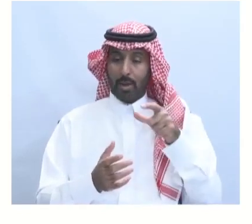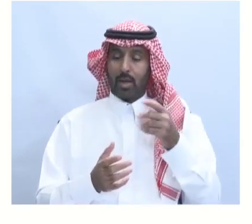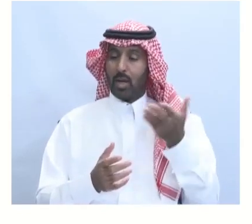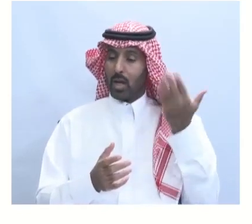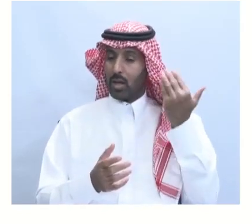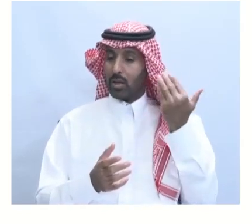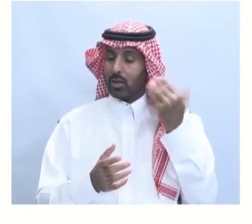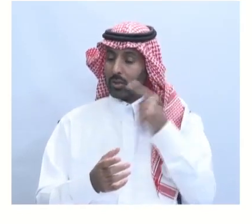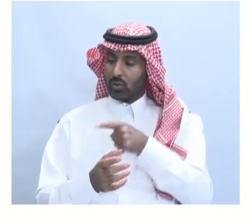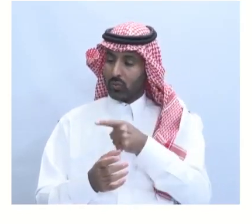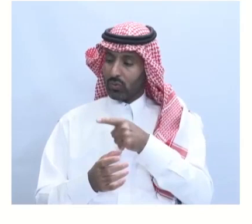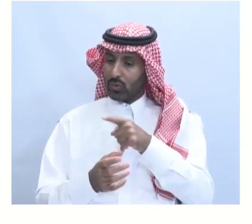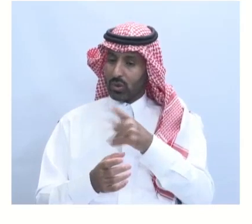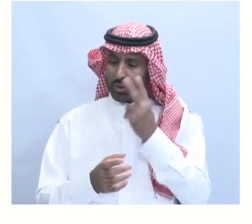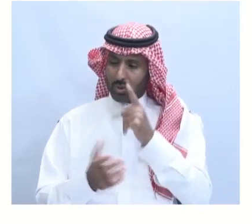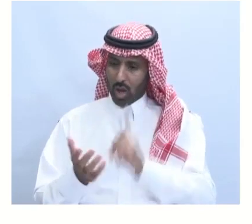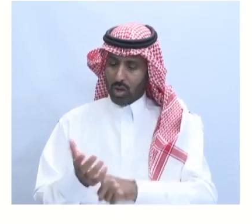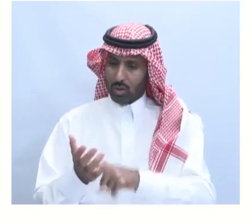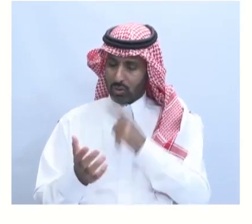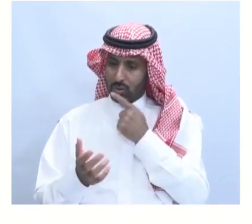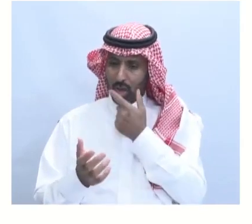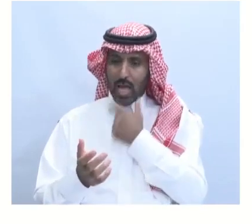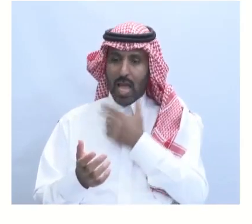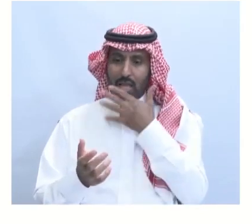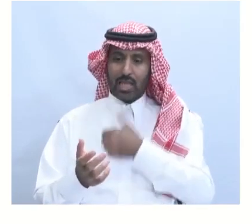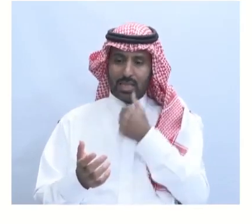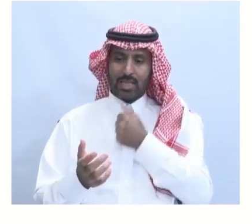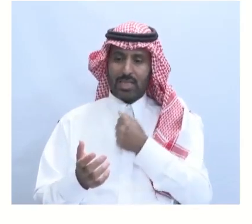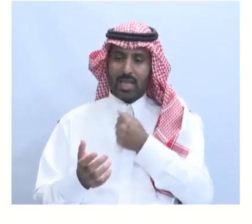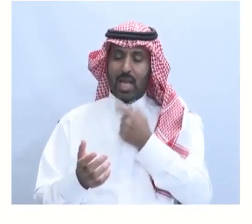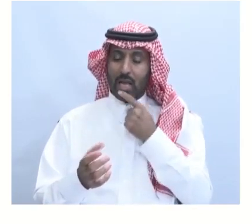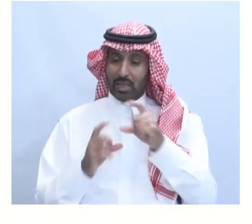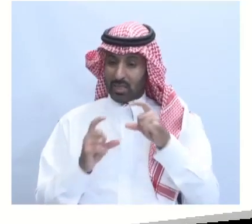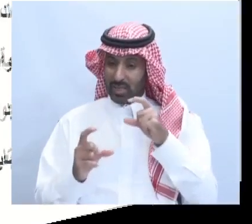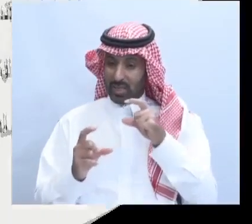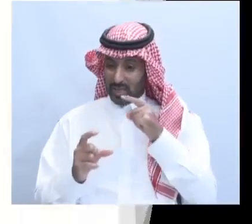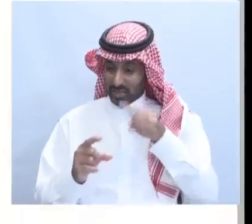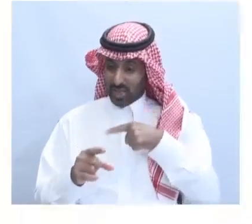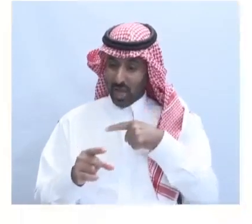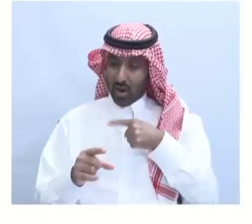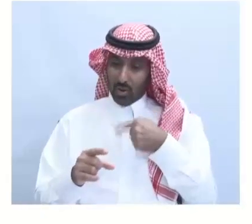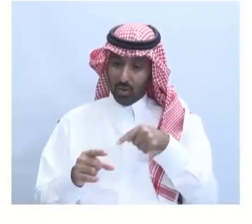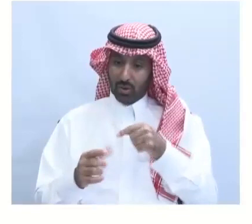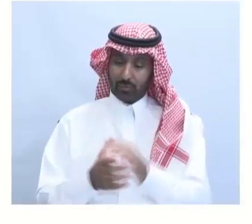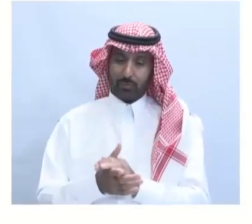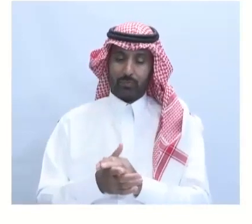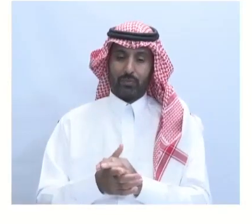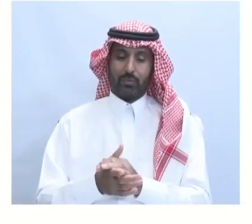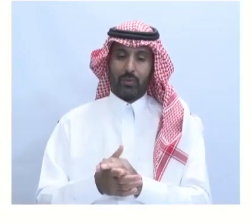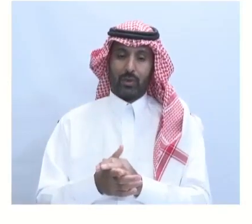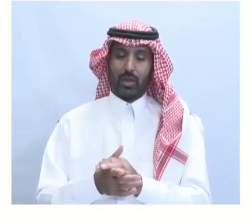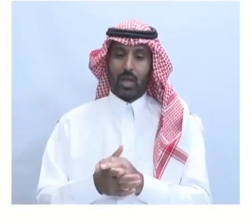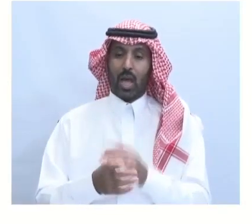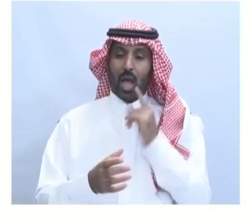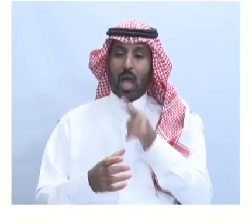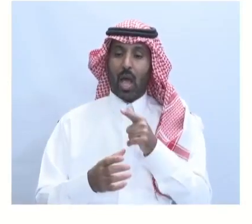النقد والى التبت في الروايه وما يتعلق بها هنا الروايه عن اهل